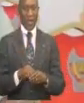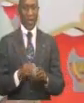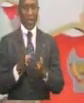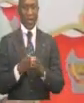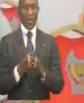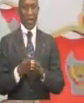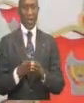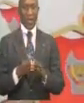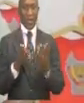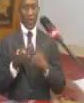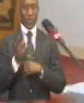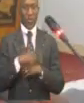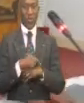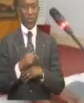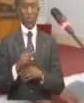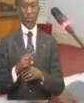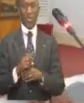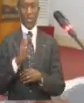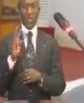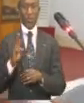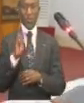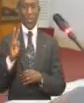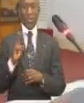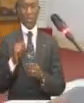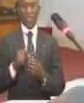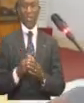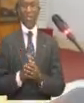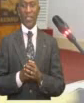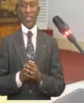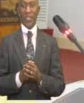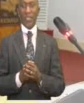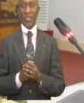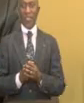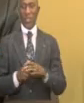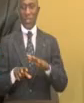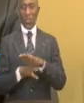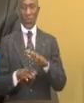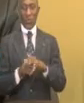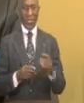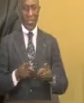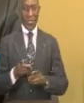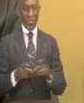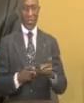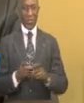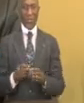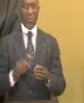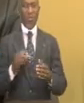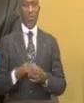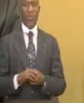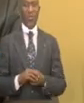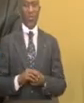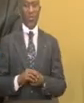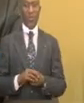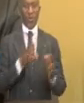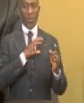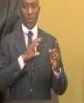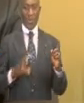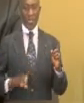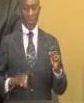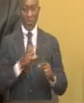novembre 2015 sous la présidence de son Excellence Monsieur le Commissaire spécial du gouvernement Félicien Katanga